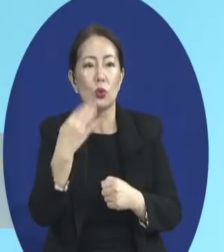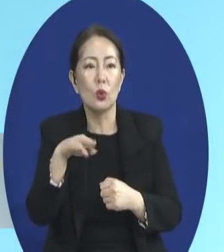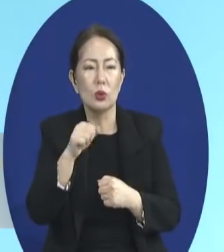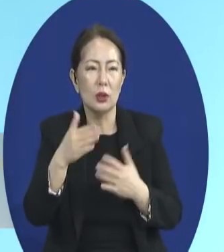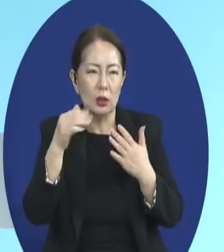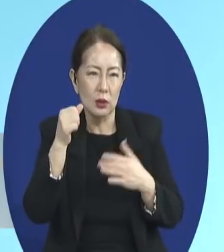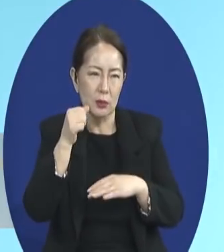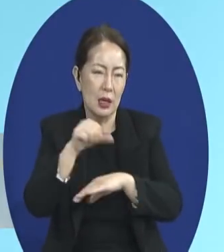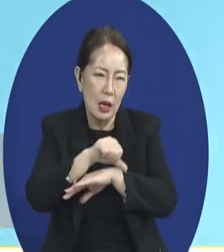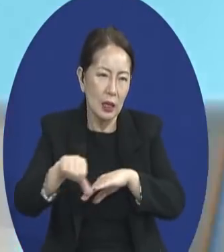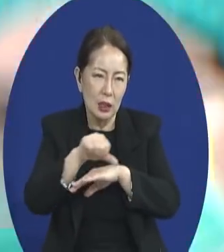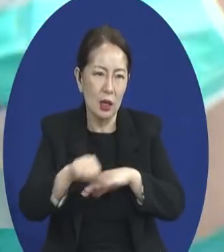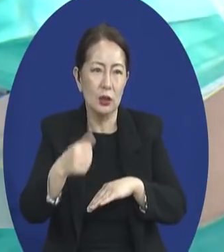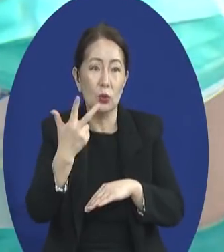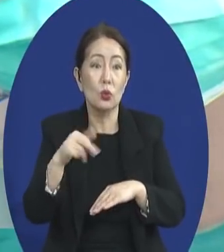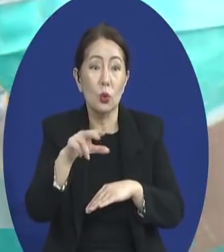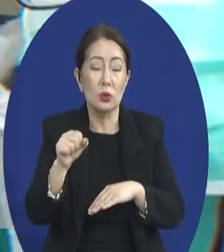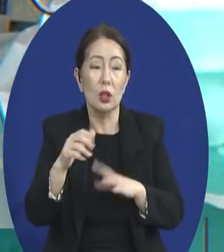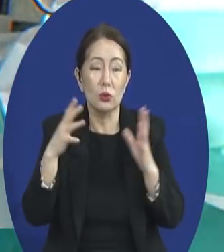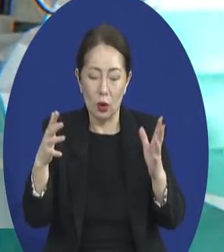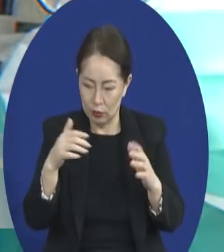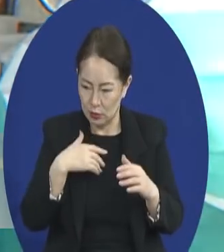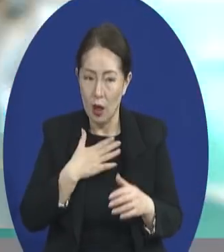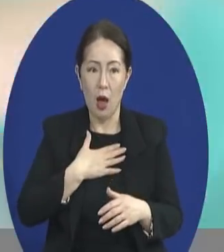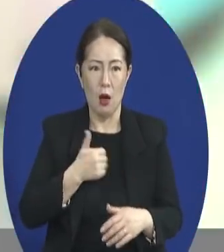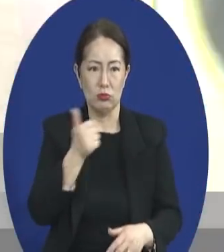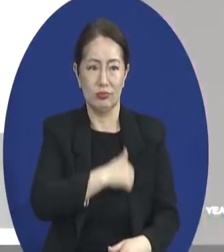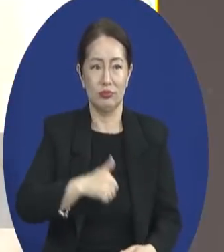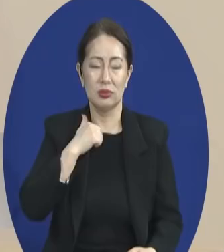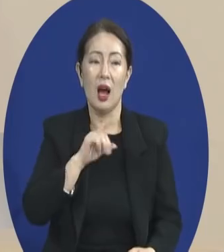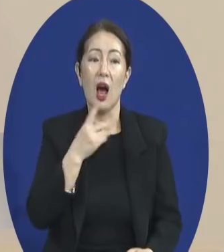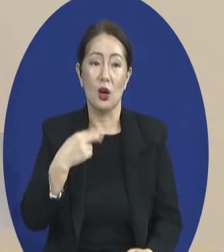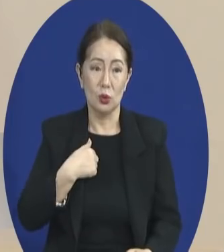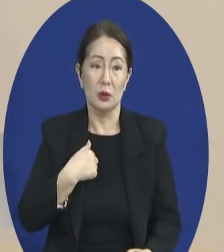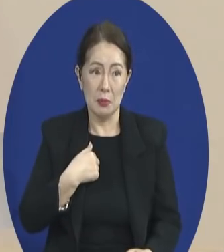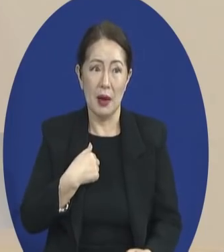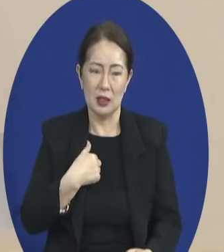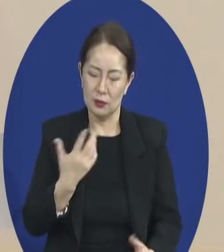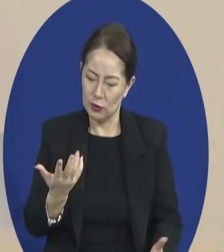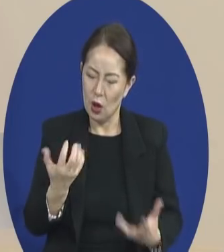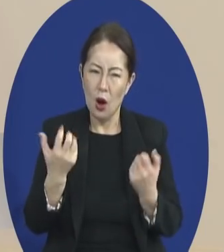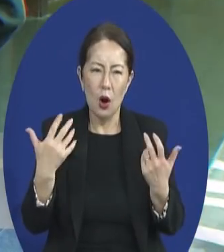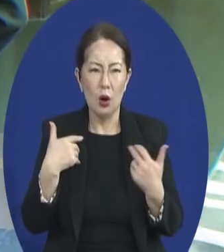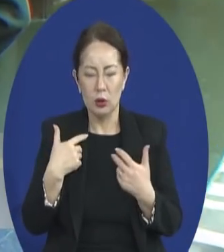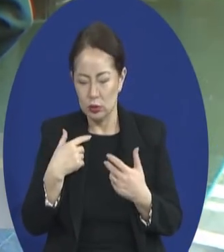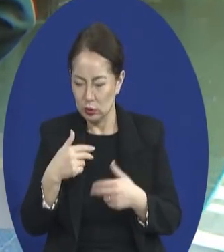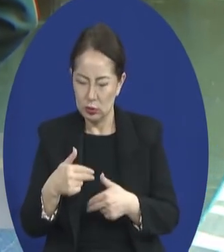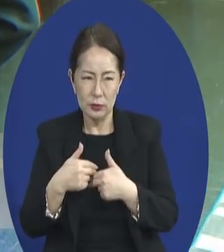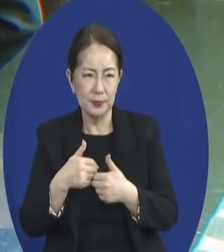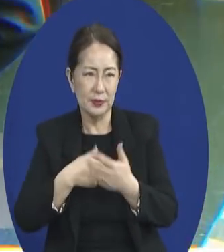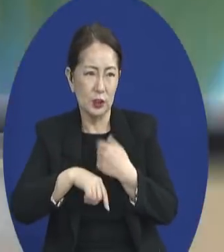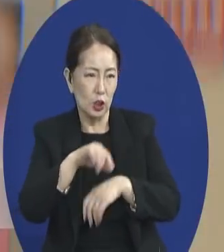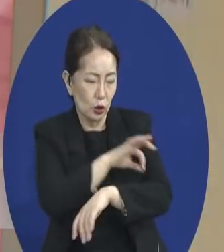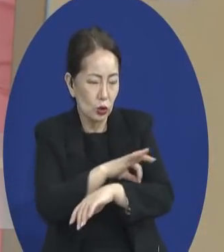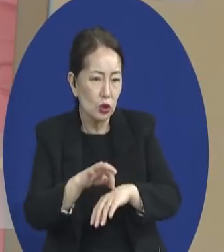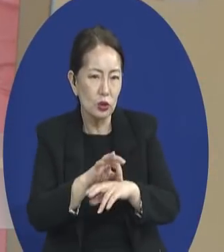орсон. Тэгээд энэ хүчээр бол амьд одоо эрүүл сар бол үлдсэн. Тэгэл одоо энэ олон төслүүдээ яг одоо